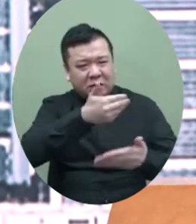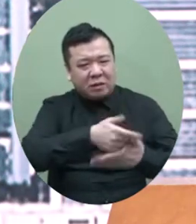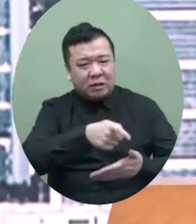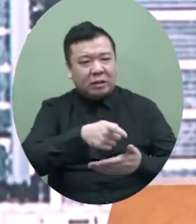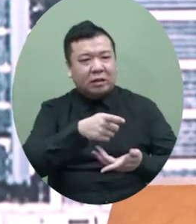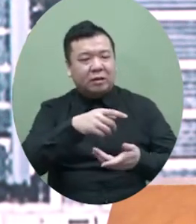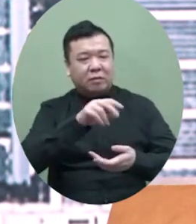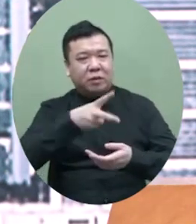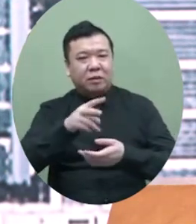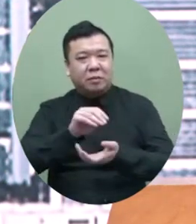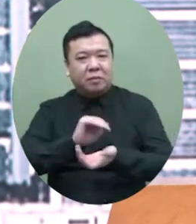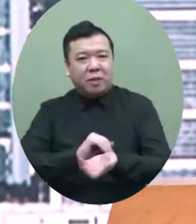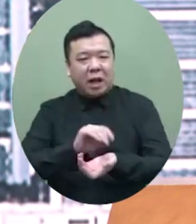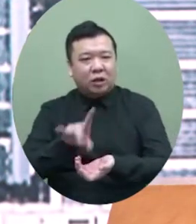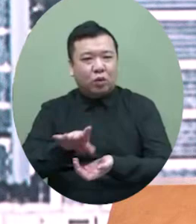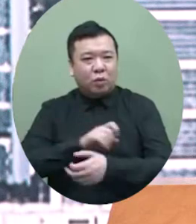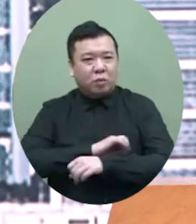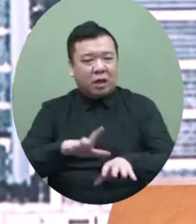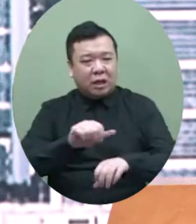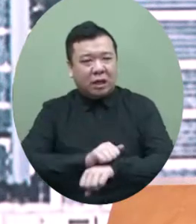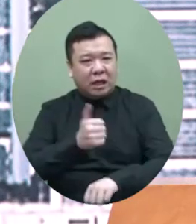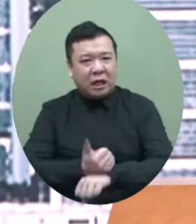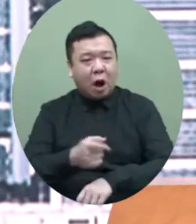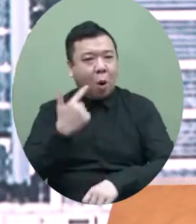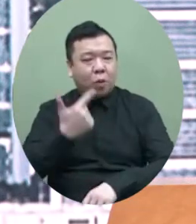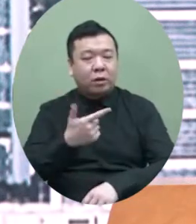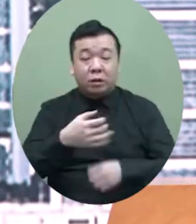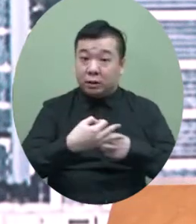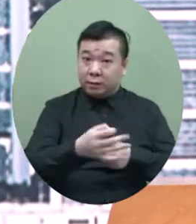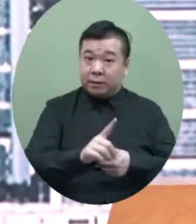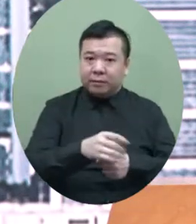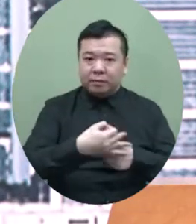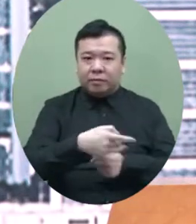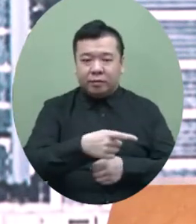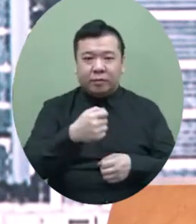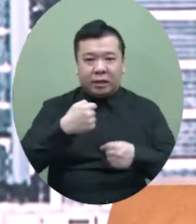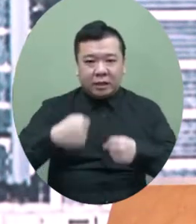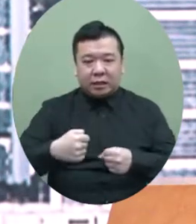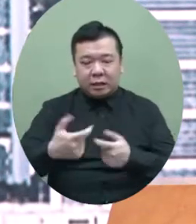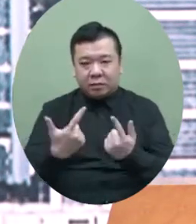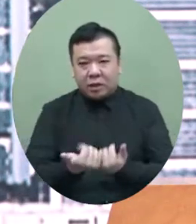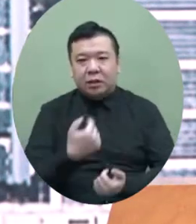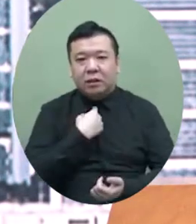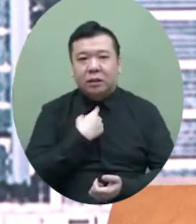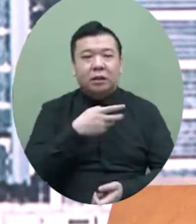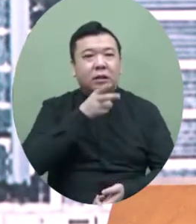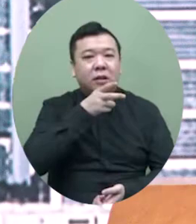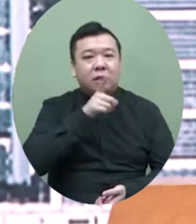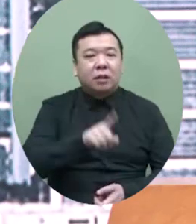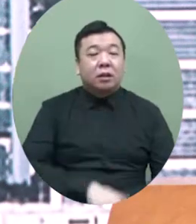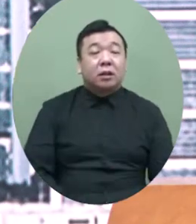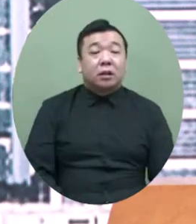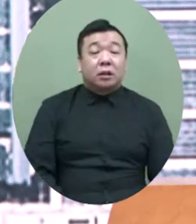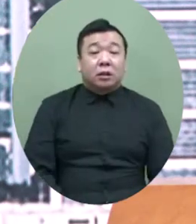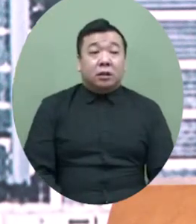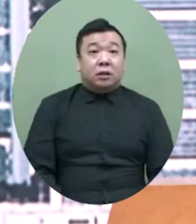病毒傳播嘅風險係較高嘅。第3個因素咧就係能力嘅配置。即係話